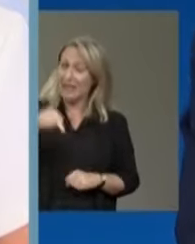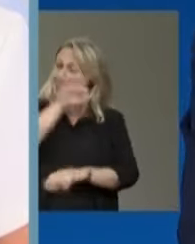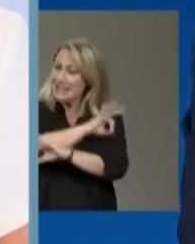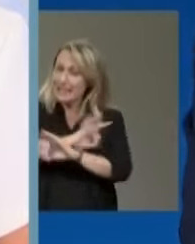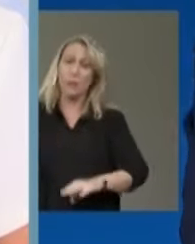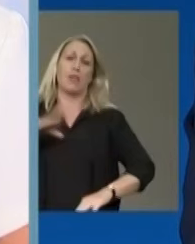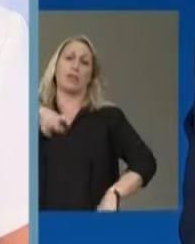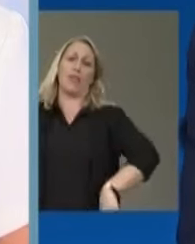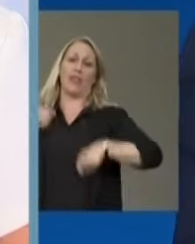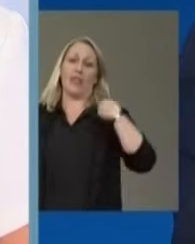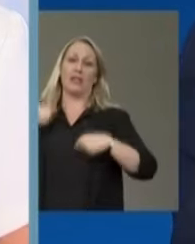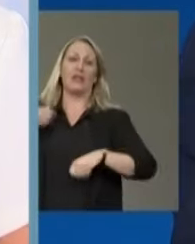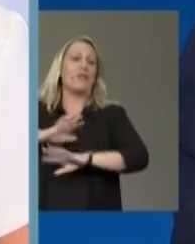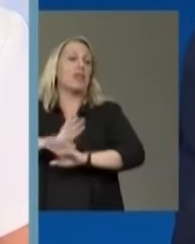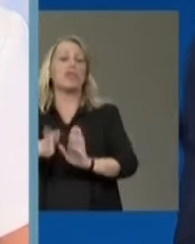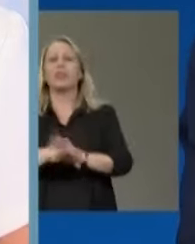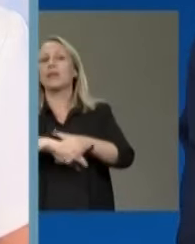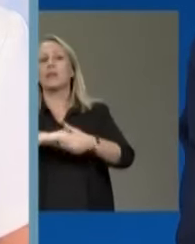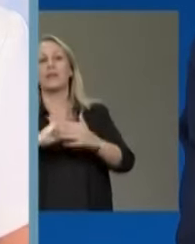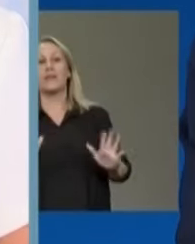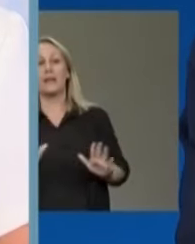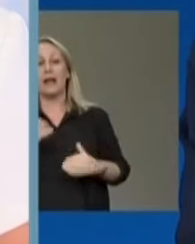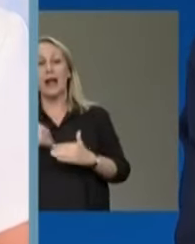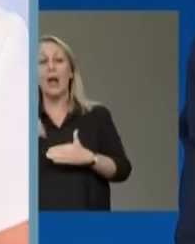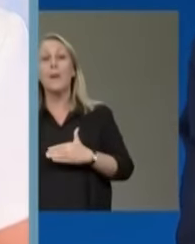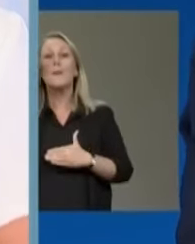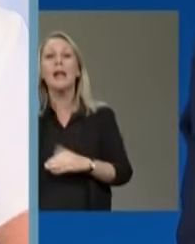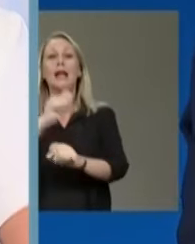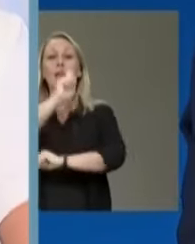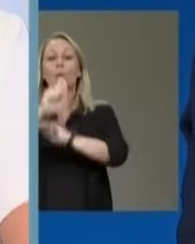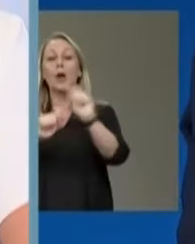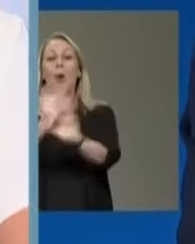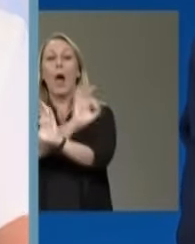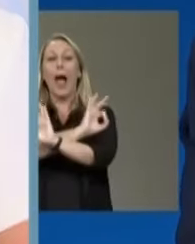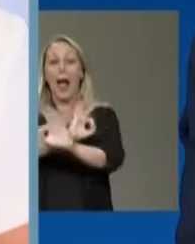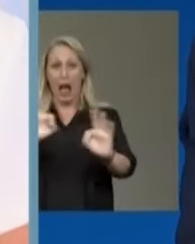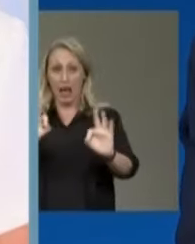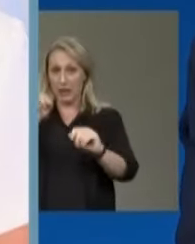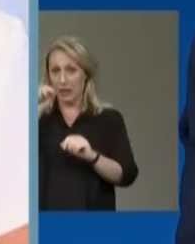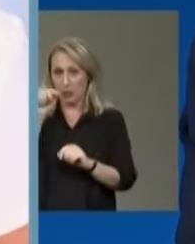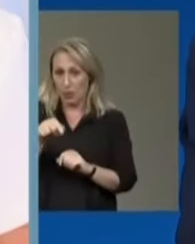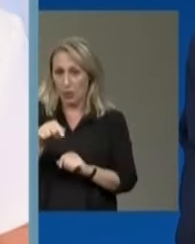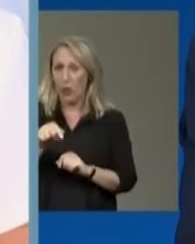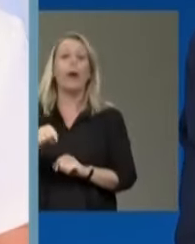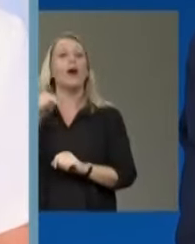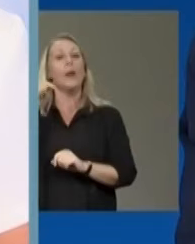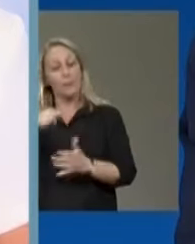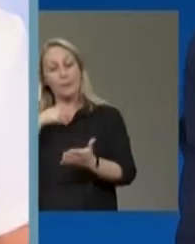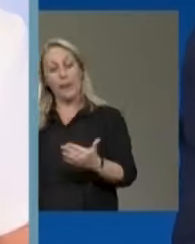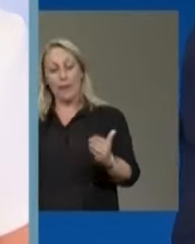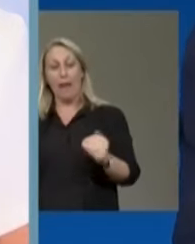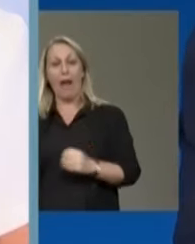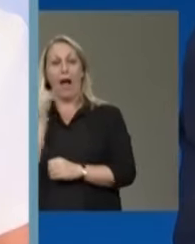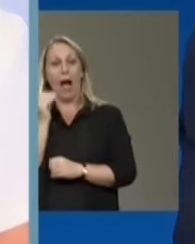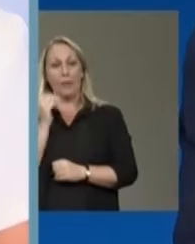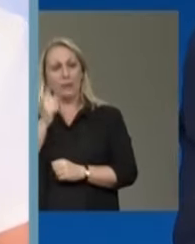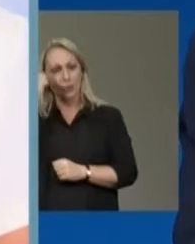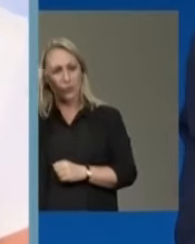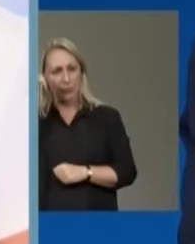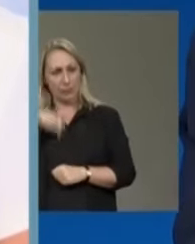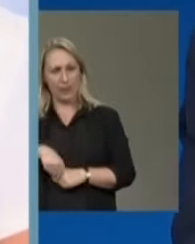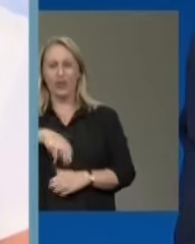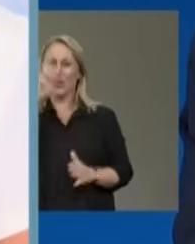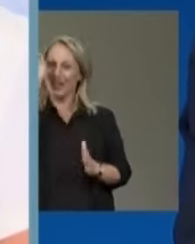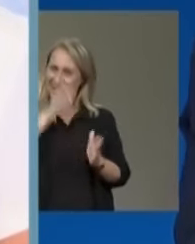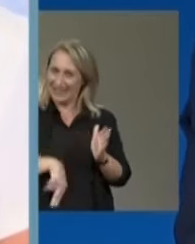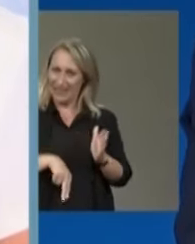Ερντογάν, και λέει ότι από τη στιγμή που θα ξεδιαλύνουν όλα αυτά, παρά ότι δεν έχουμε υπερπτήσει το τελευταίο χρονικό διάστημα